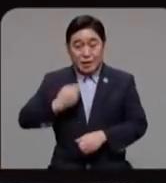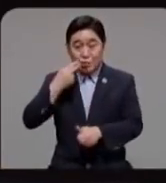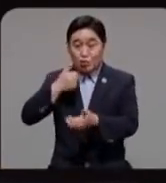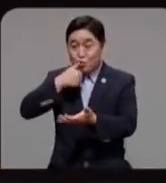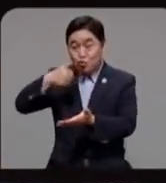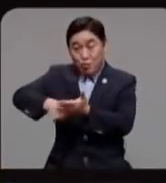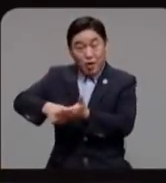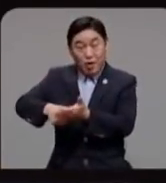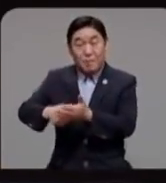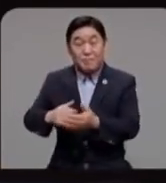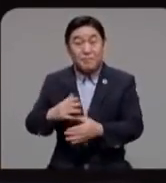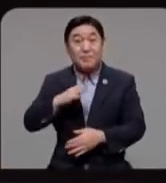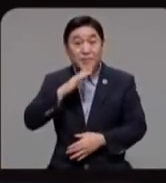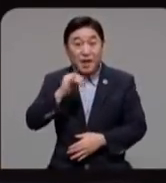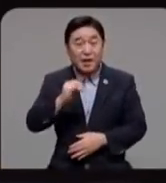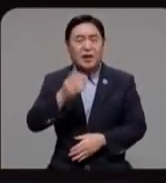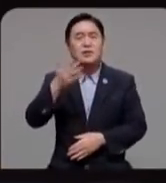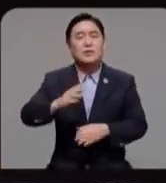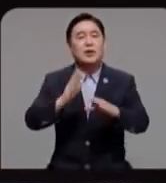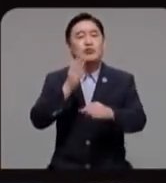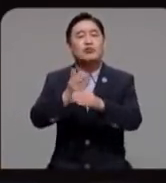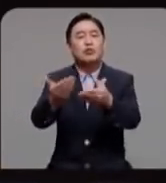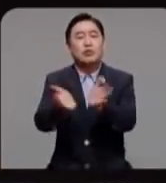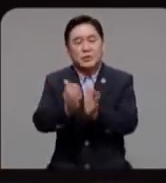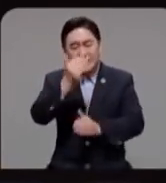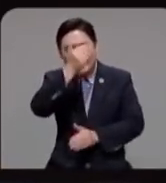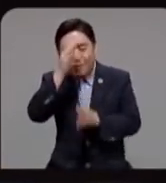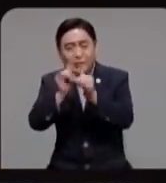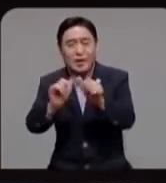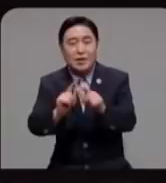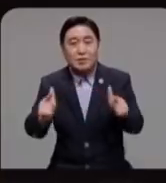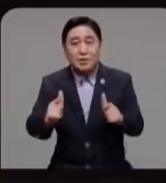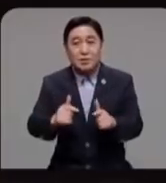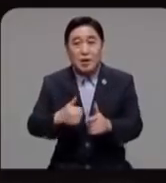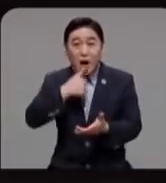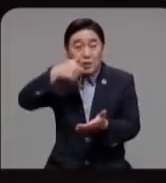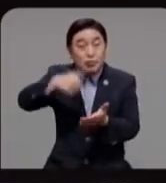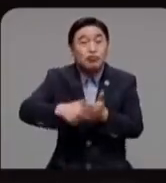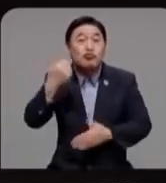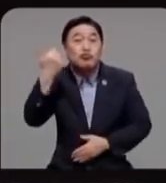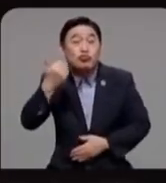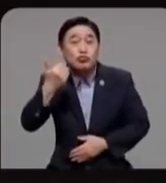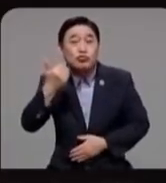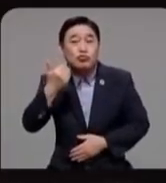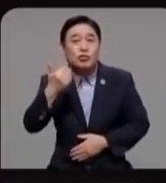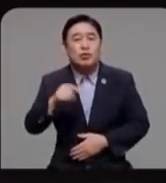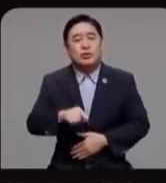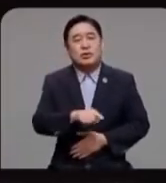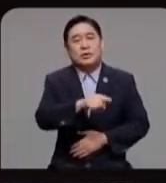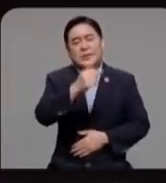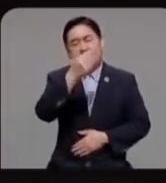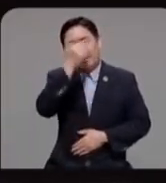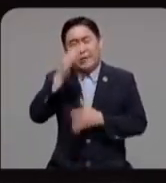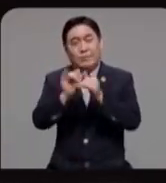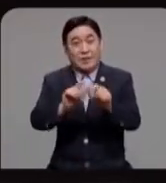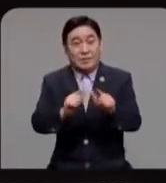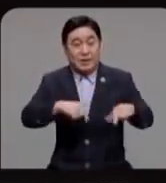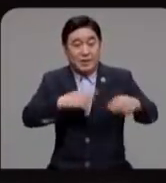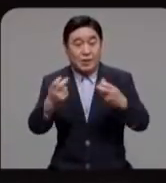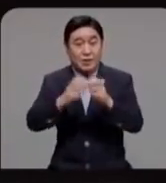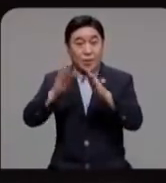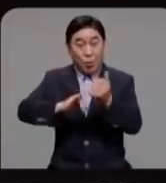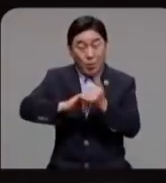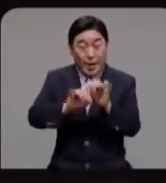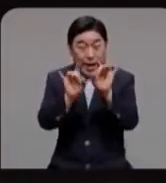거의 찍을 겁니다. 근데 중도층은 젊은 층은 뭘 보고 찍을 거냐. 이분들한테는 저는 정책